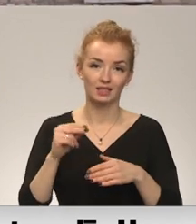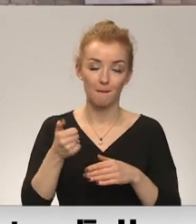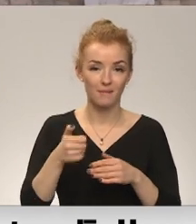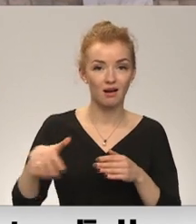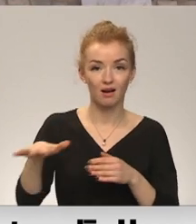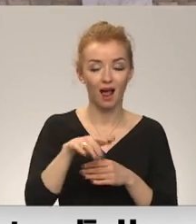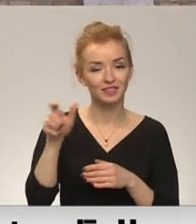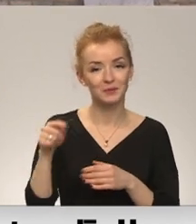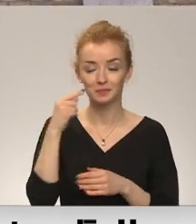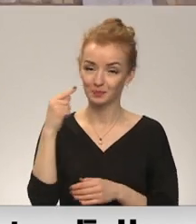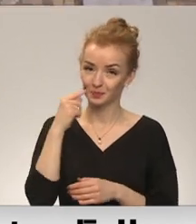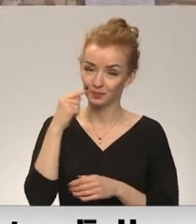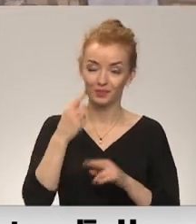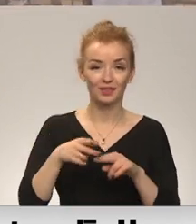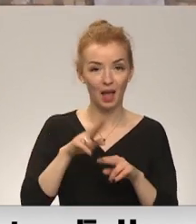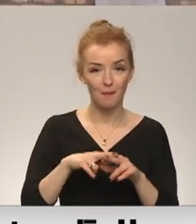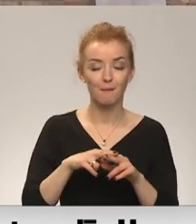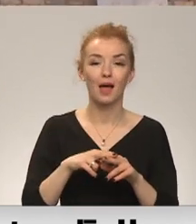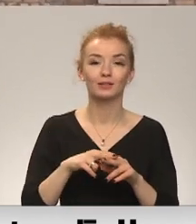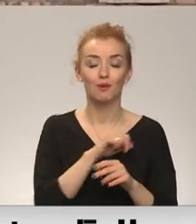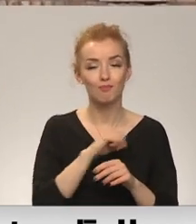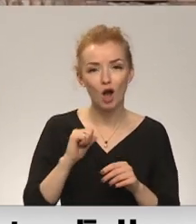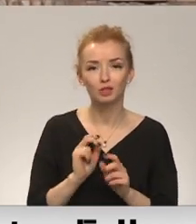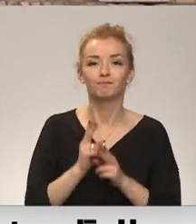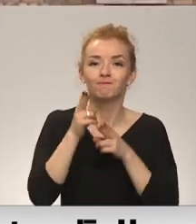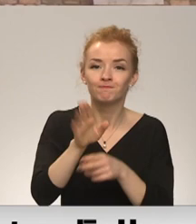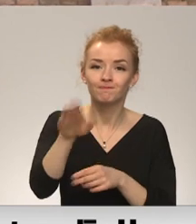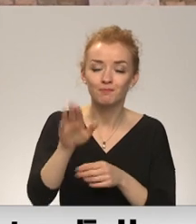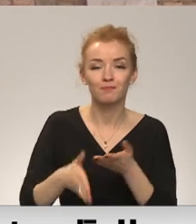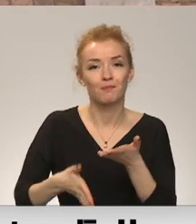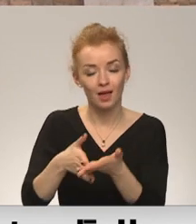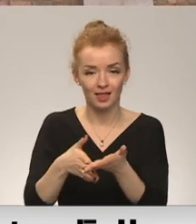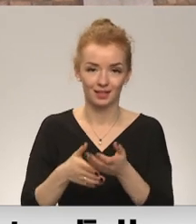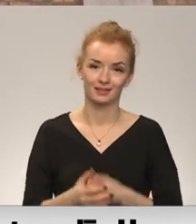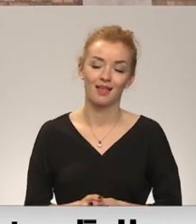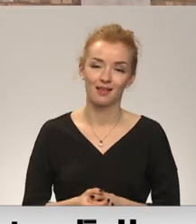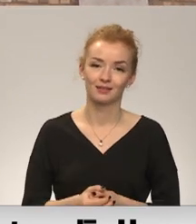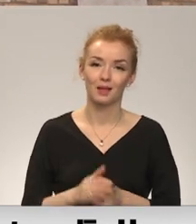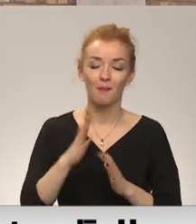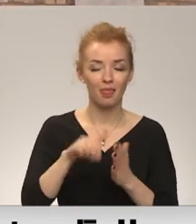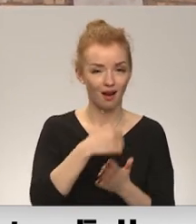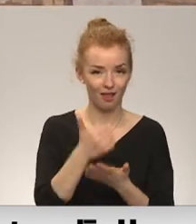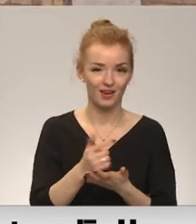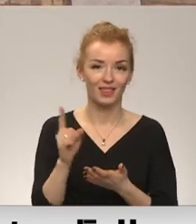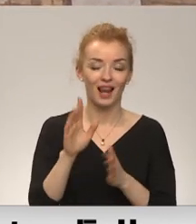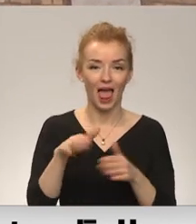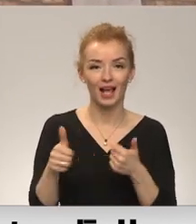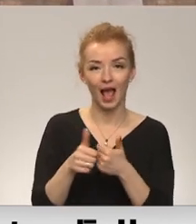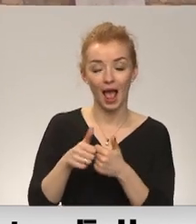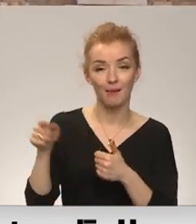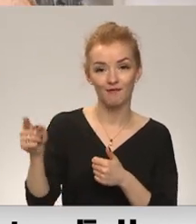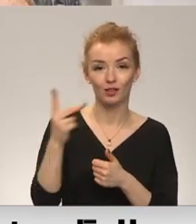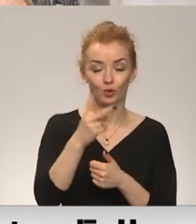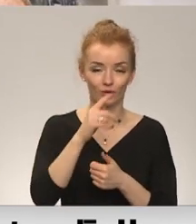gan esot kautrīgi, tāpēc nereti nāks pašiem lūkot, kam palīdzība nepieciešama. Tomēr galvenais esot, lai kaimiņi